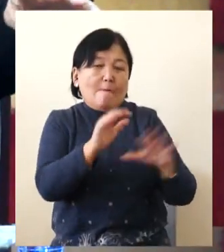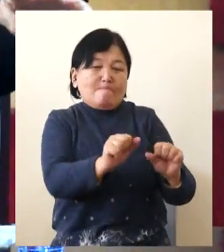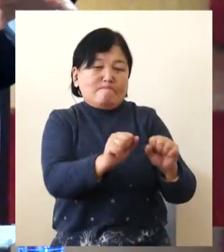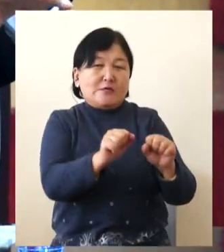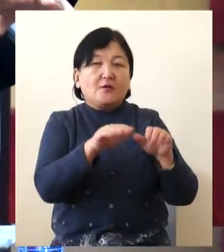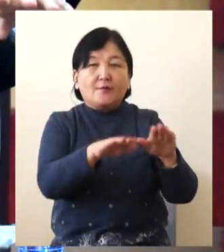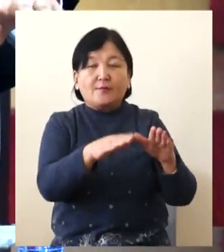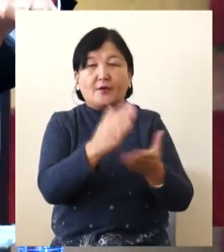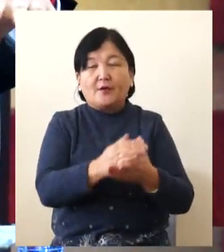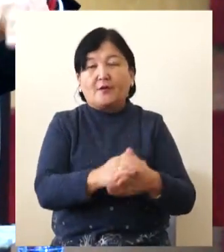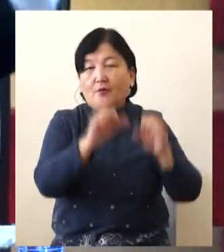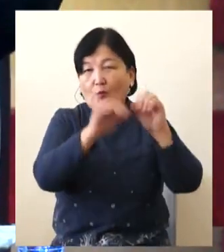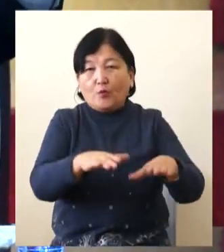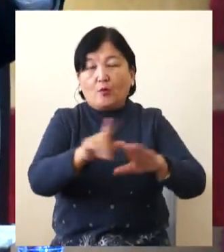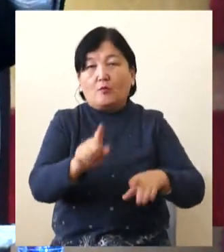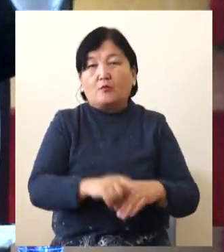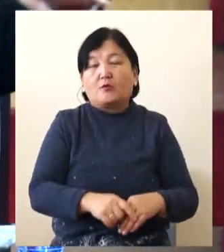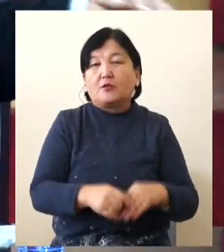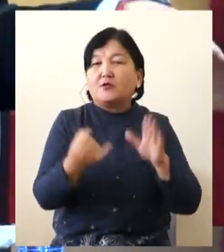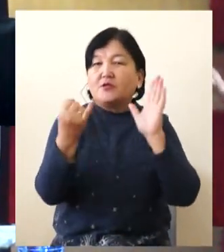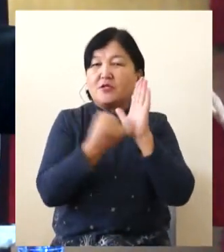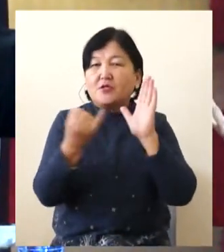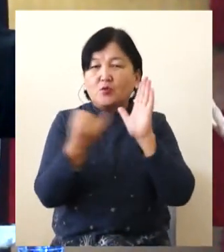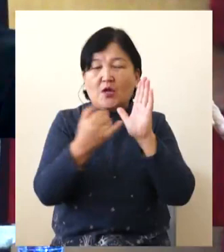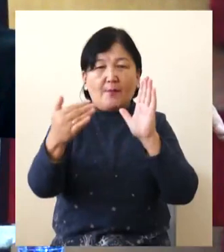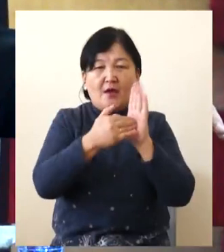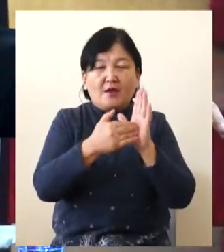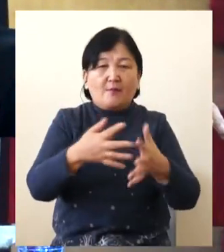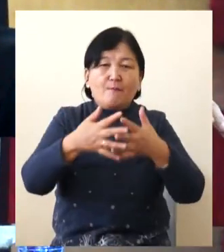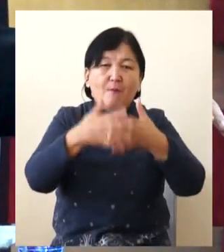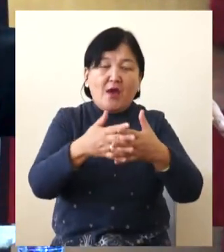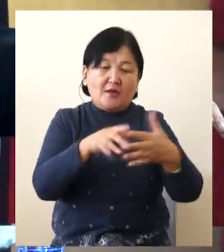нөгөө талаас ипотекийн зээл өгнө гэдэг. Энэ хүлээгээ 66 мянган байр